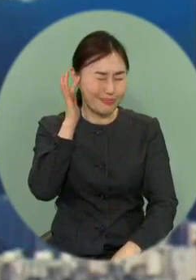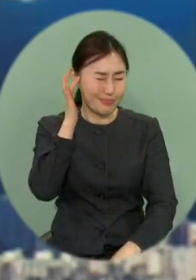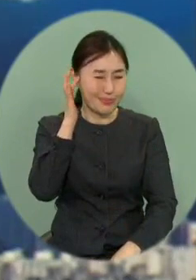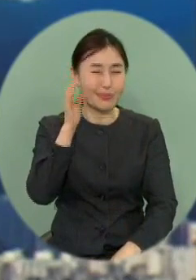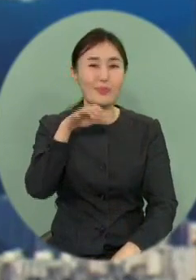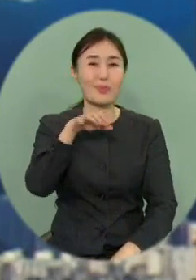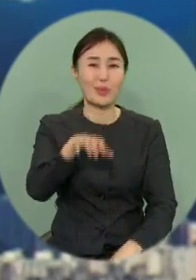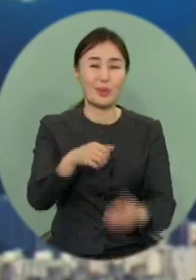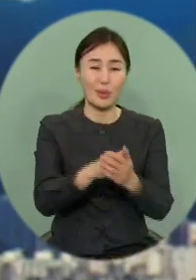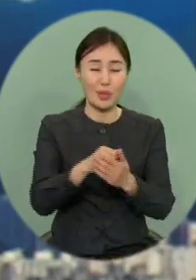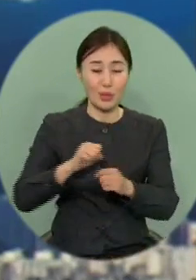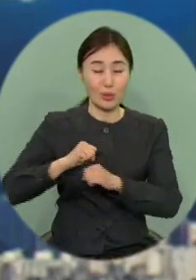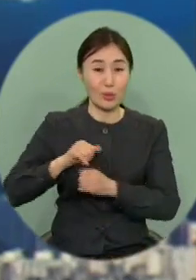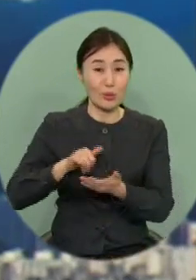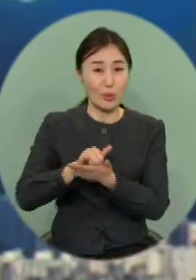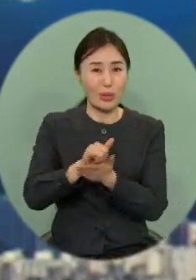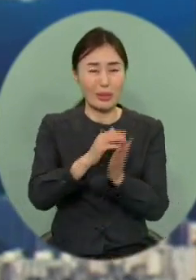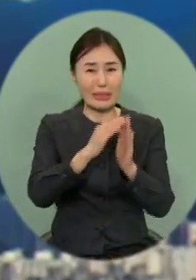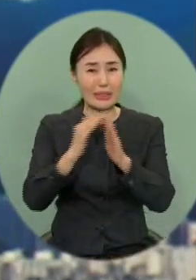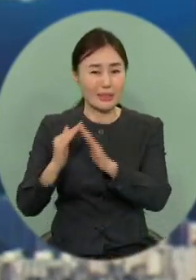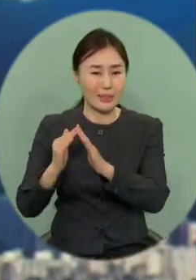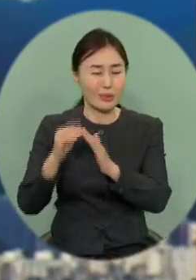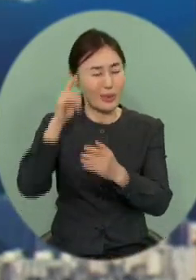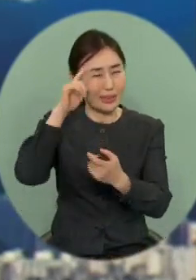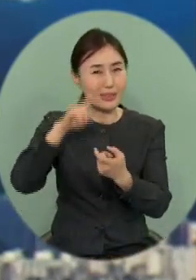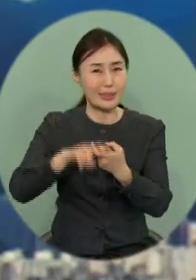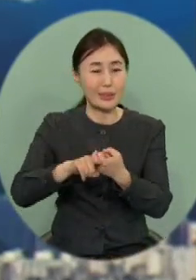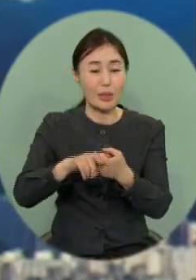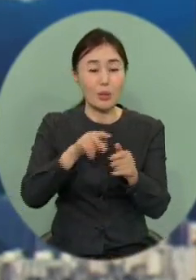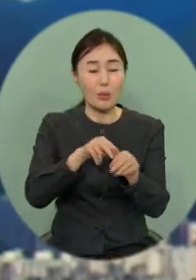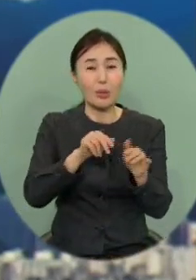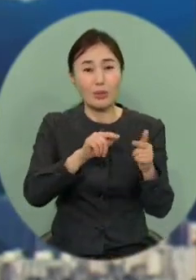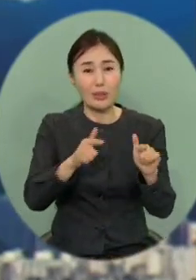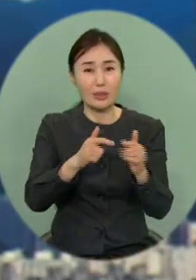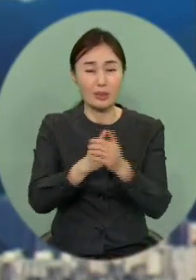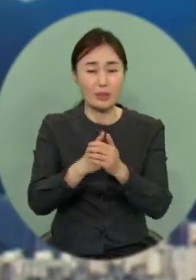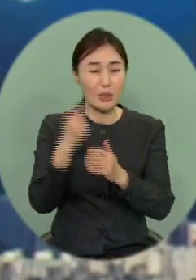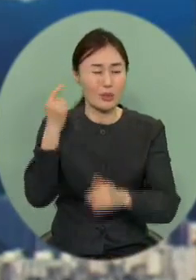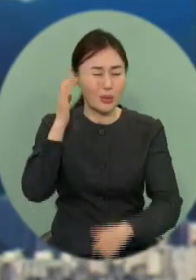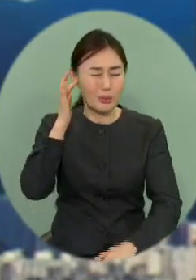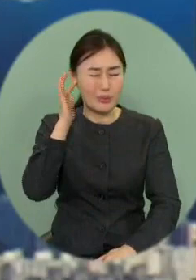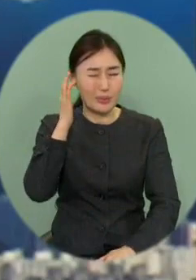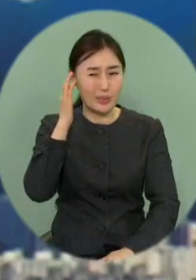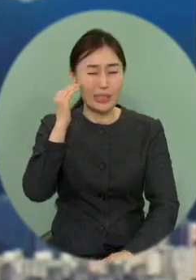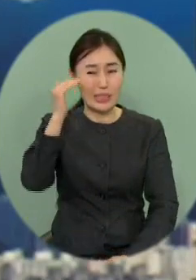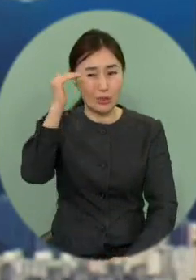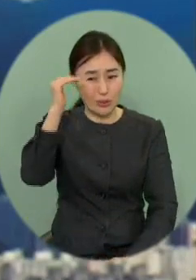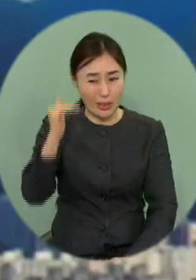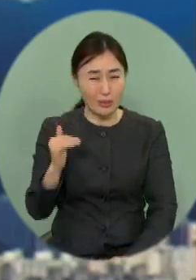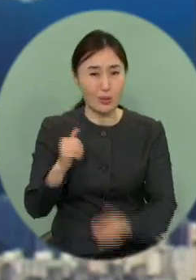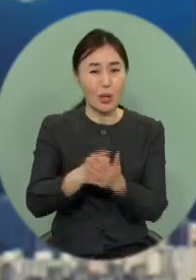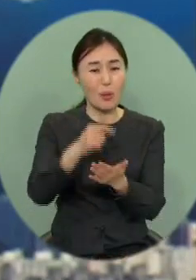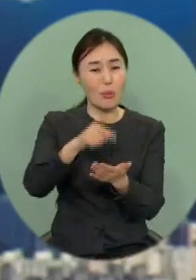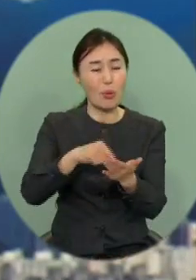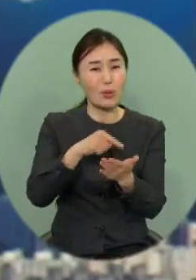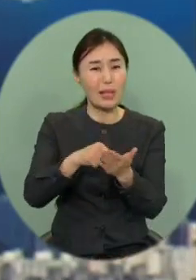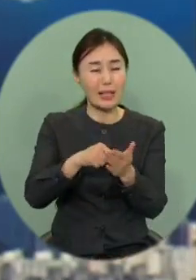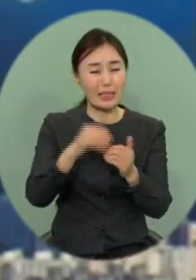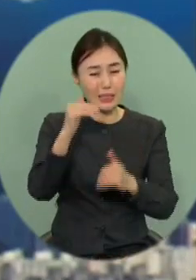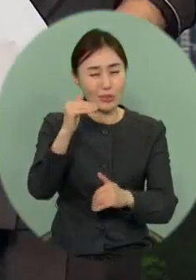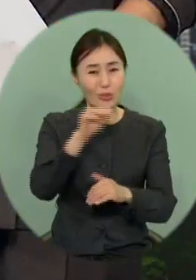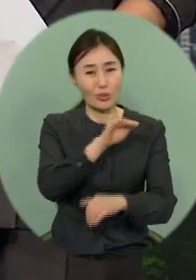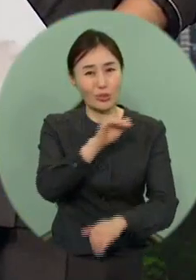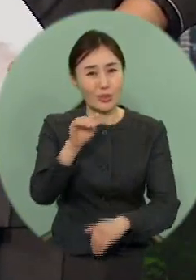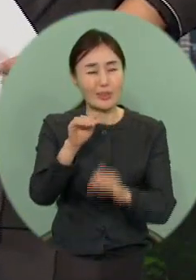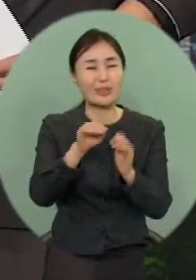보니 군공항 이전도 주요 이슈인데요 후보들은 소음 측정 기준을 낮추고 보상 범위는 늘리겠다고 한 목소리로